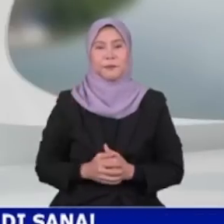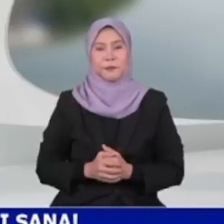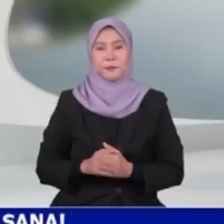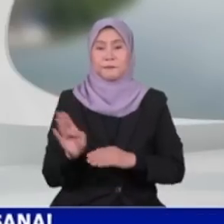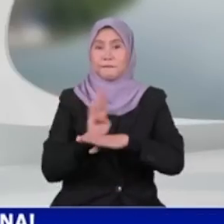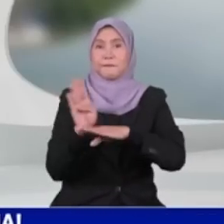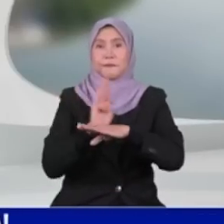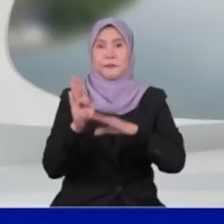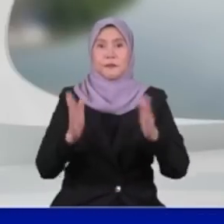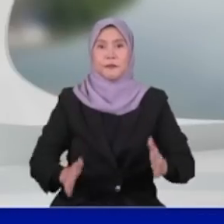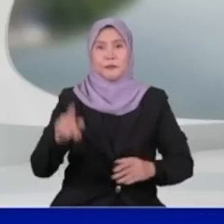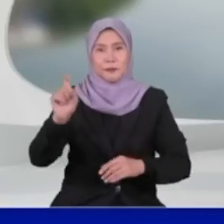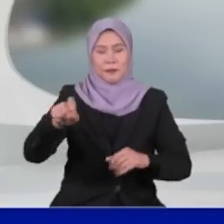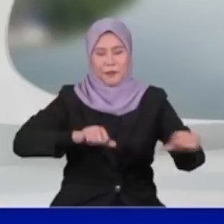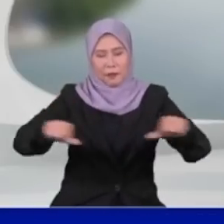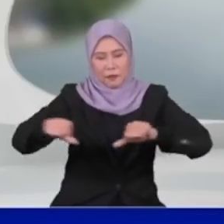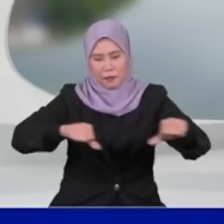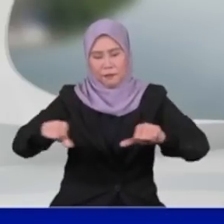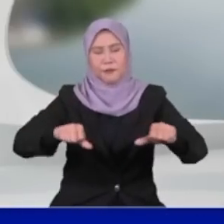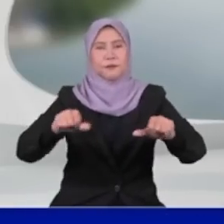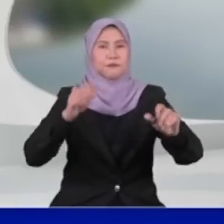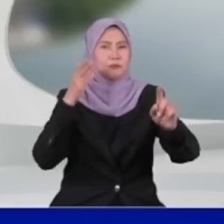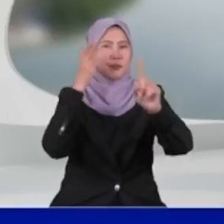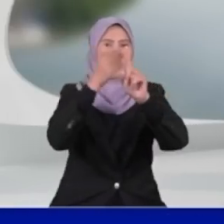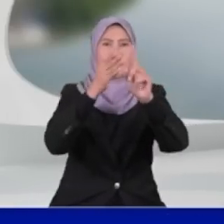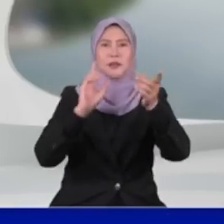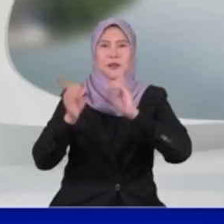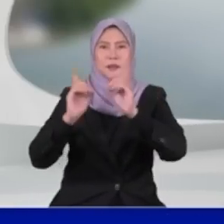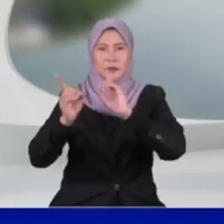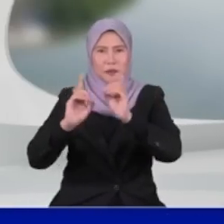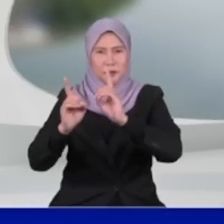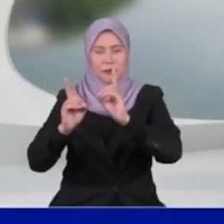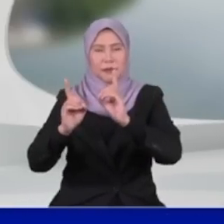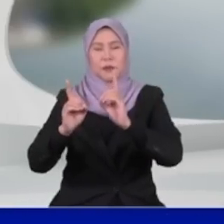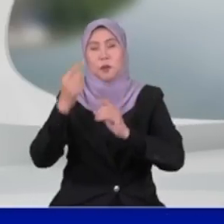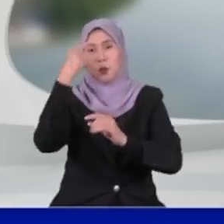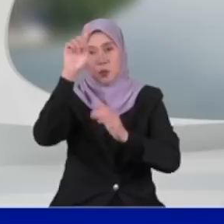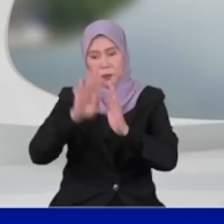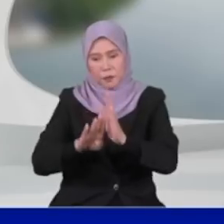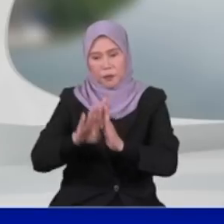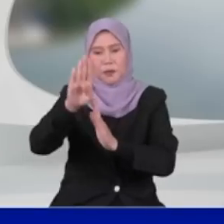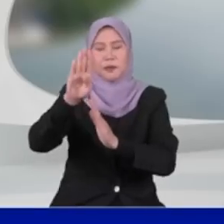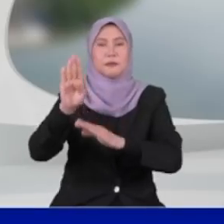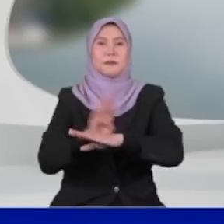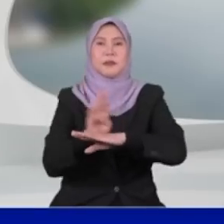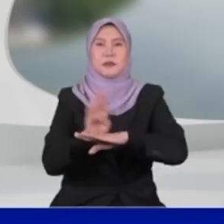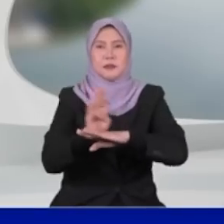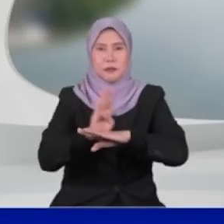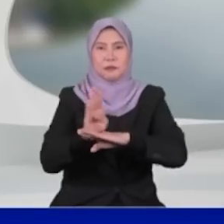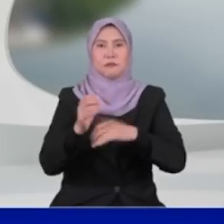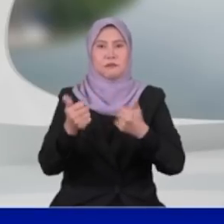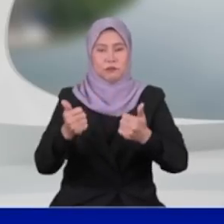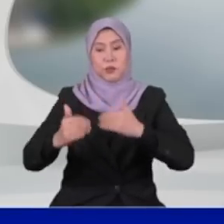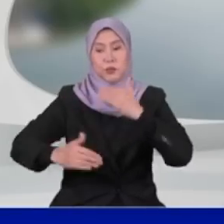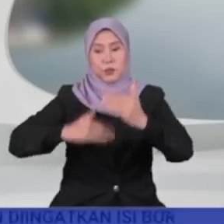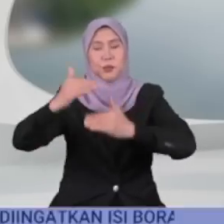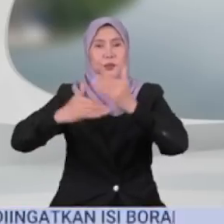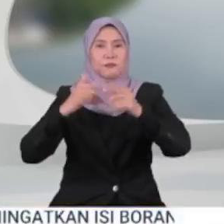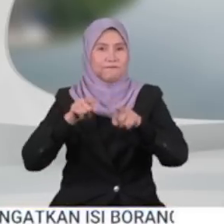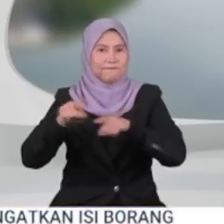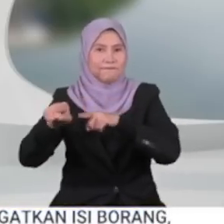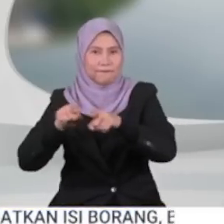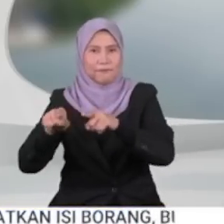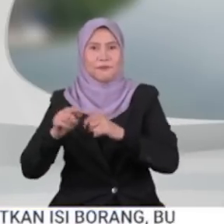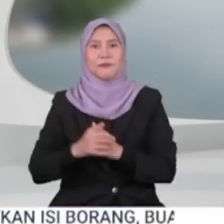Usahawan di negeri ini perlu aktif bergerak ke arah digitalisasi dan automasi demi pembangunan perniagaan yang lebih berdaya maju.